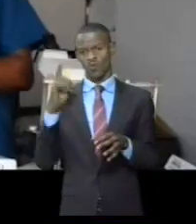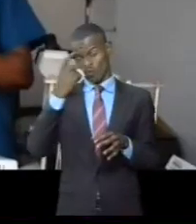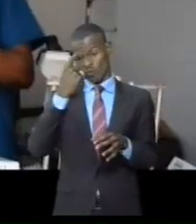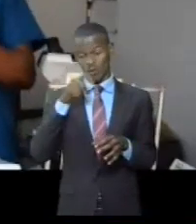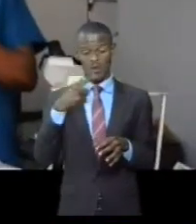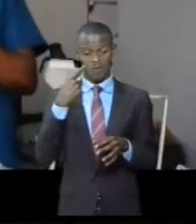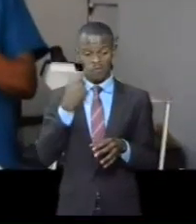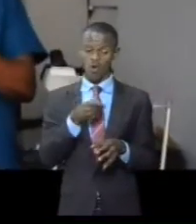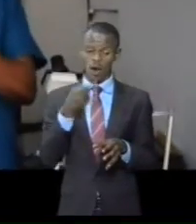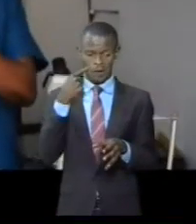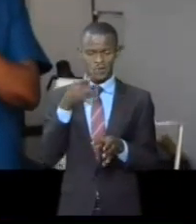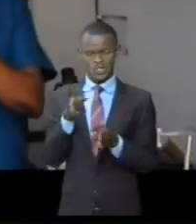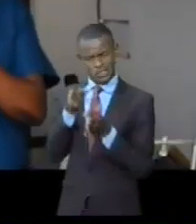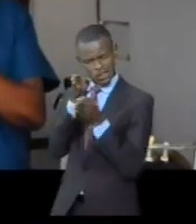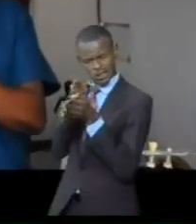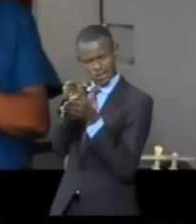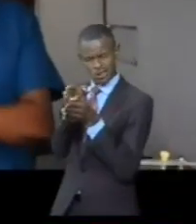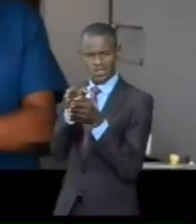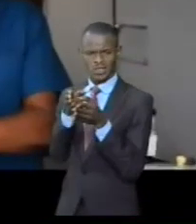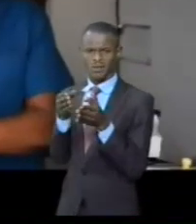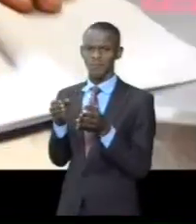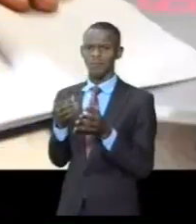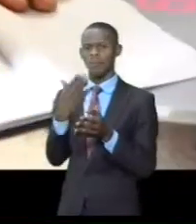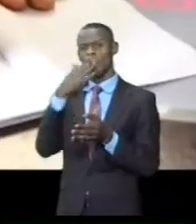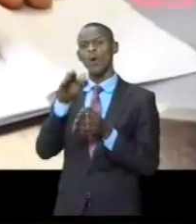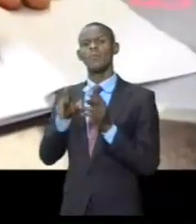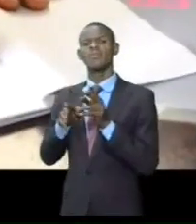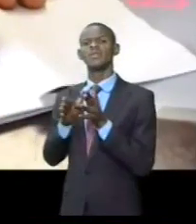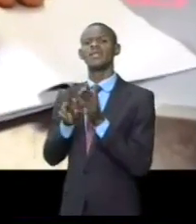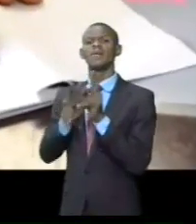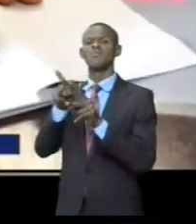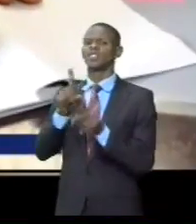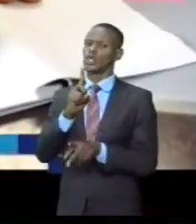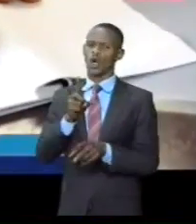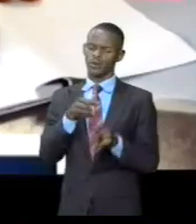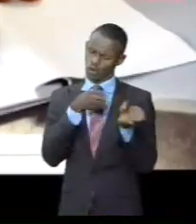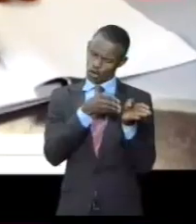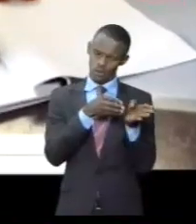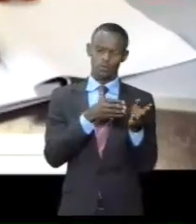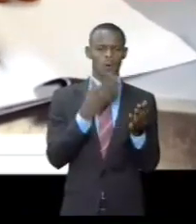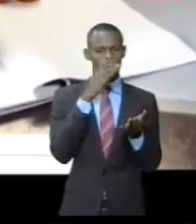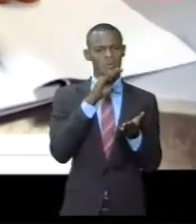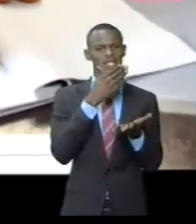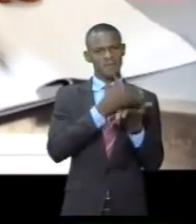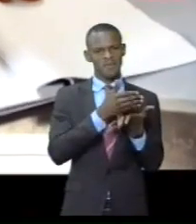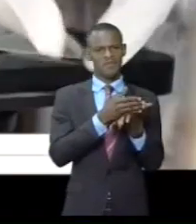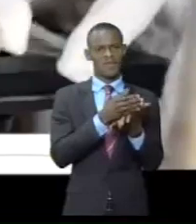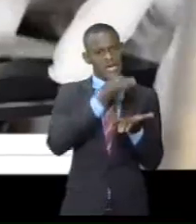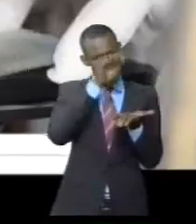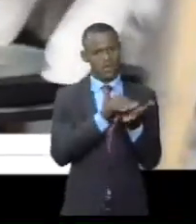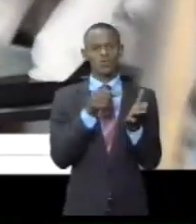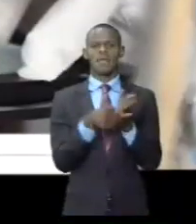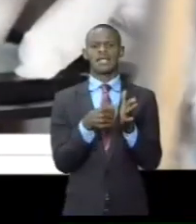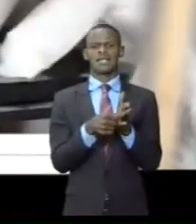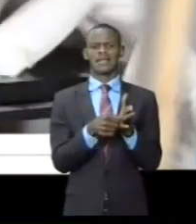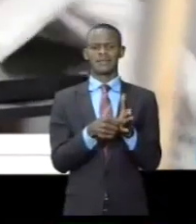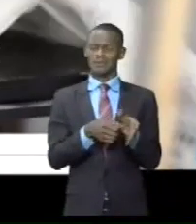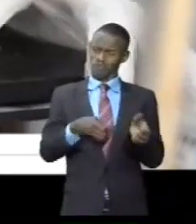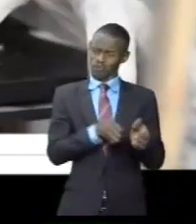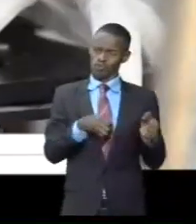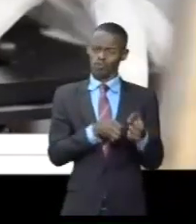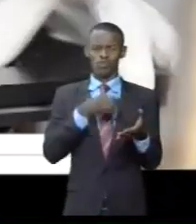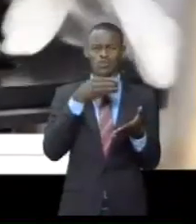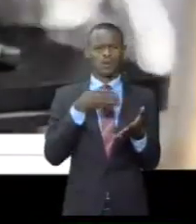une attention particulière, notamment dans la réduction des paiements des taxes pour leur fonctionnement et aux besoins, les appuyer pour